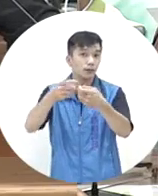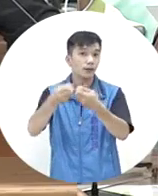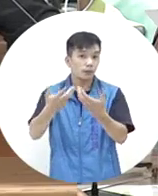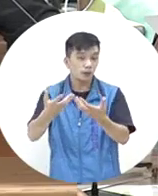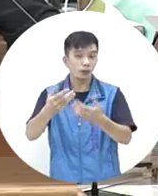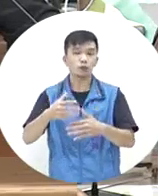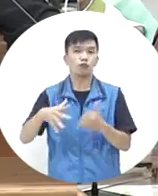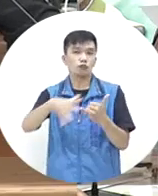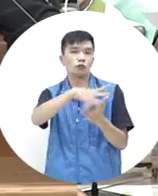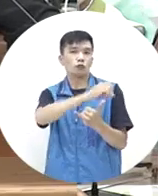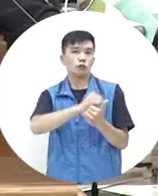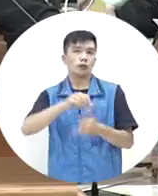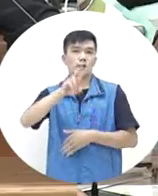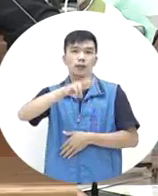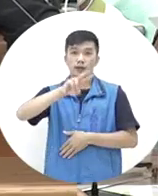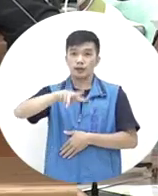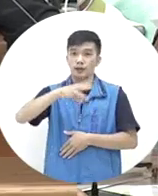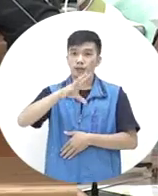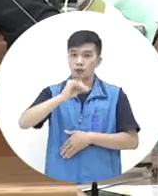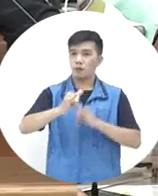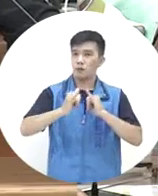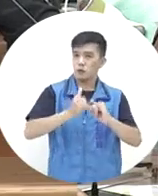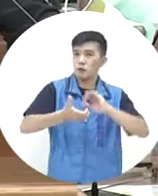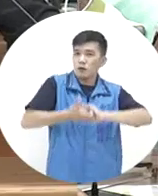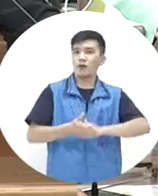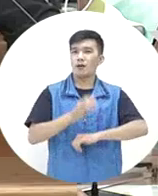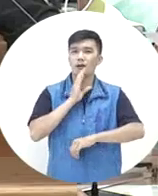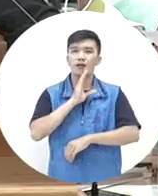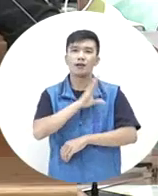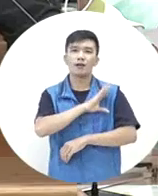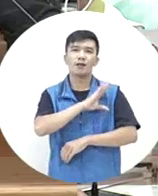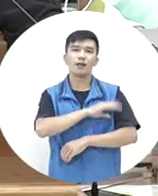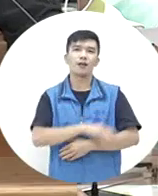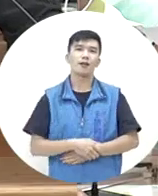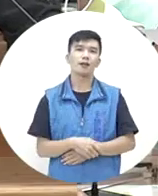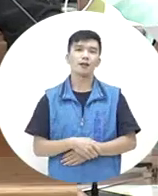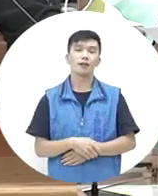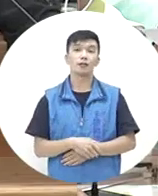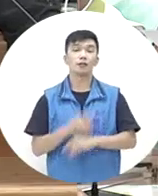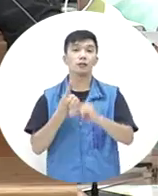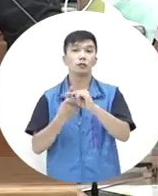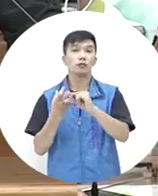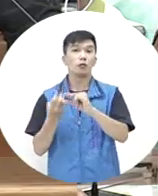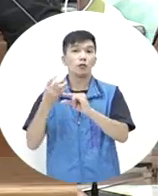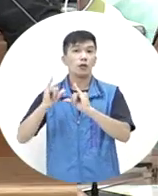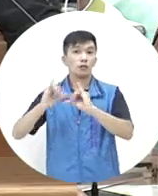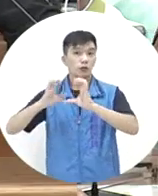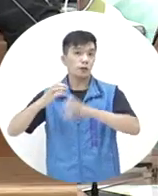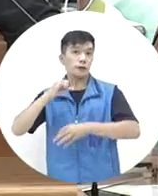决定嘛。 对嘛， 那当然是2300万人民的决定。 中华民国台湾前途必须